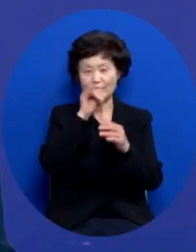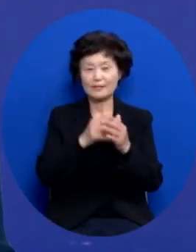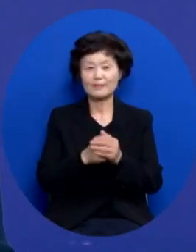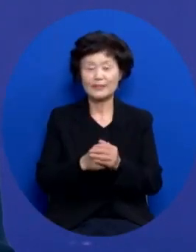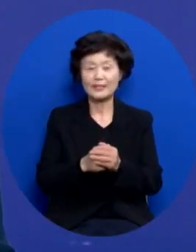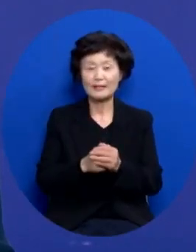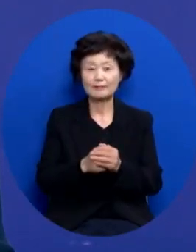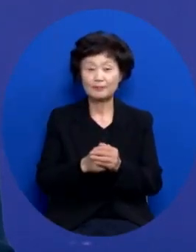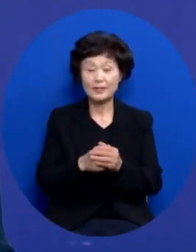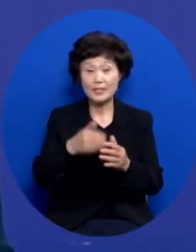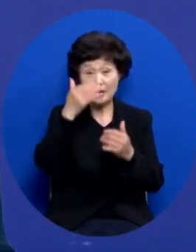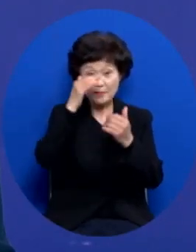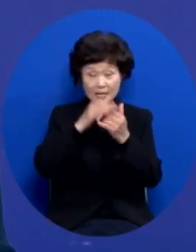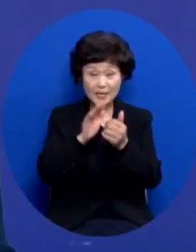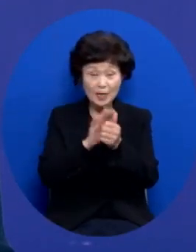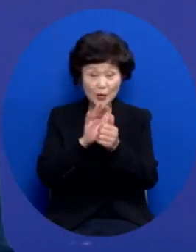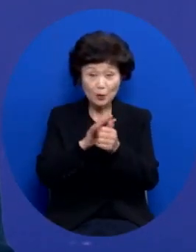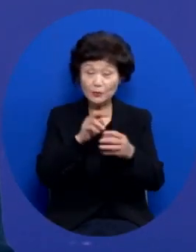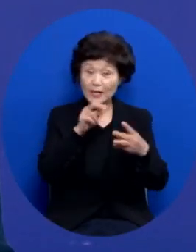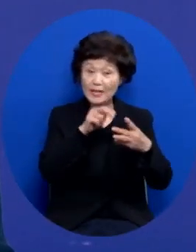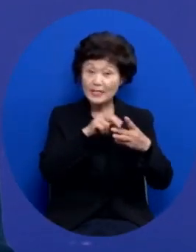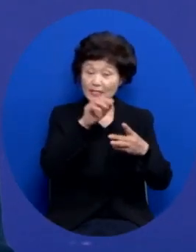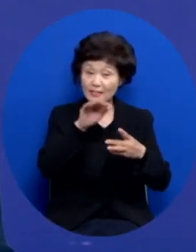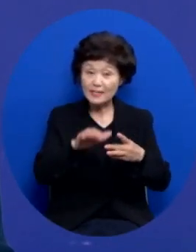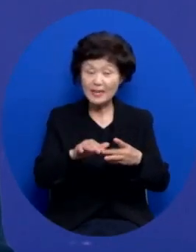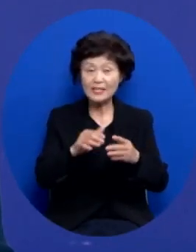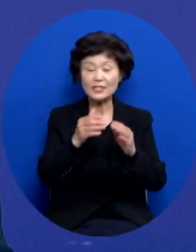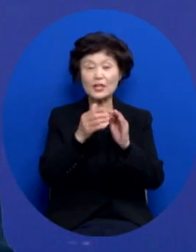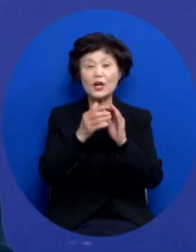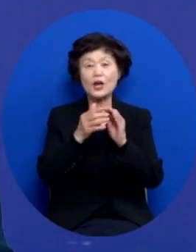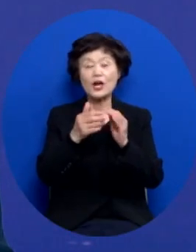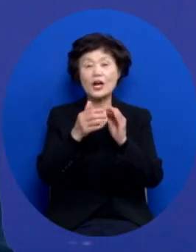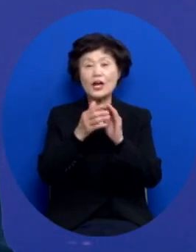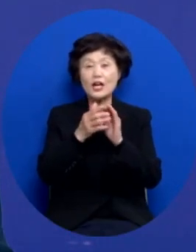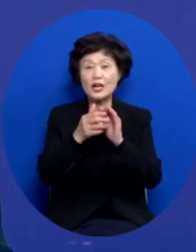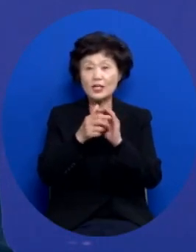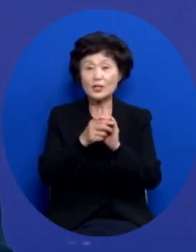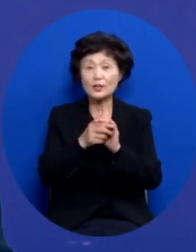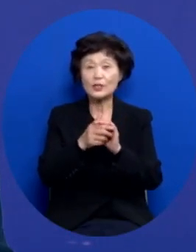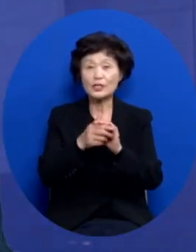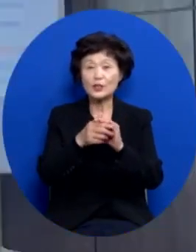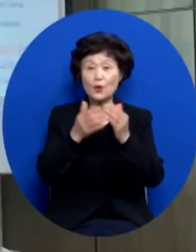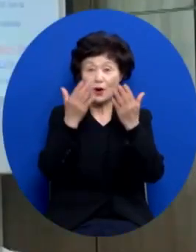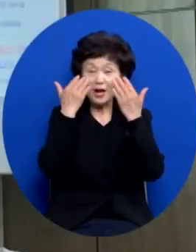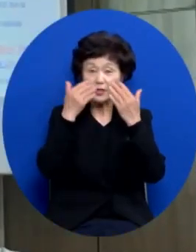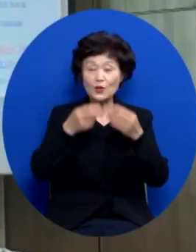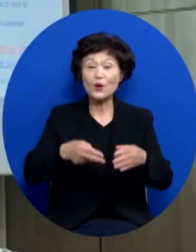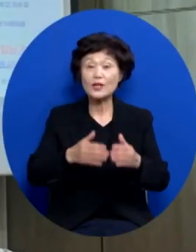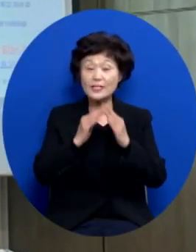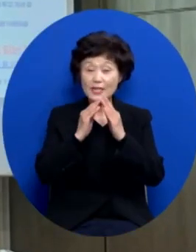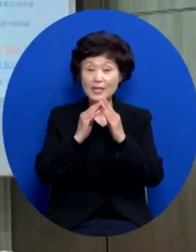CTS 다음 세대 지원센터가 다음 세대를 위한 기독학교 설립 설명회를 열었습니다